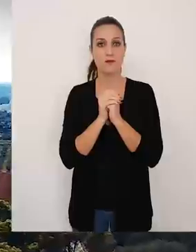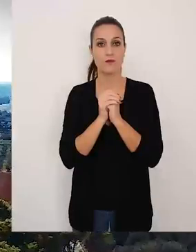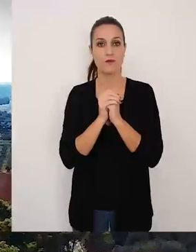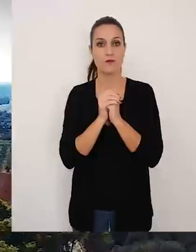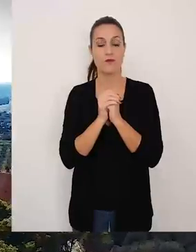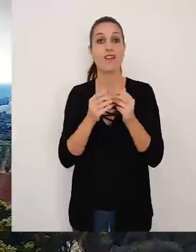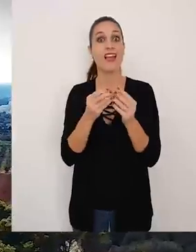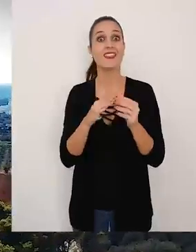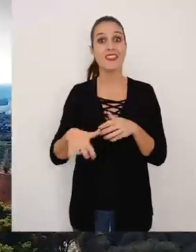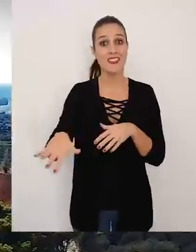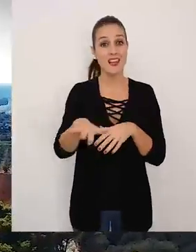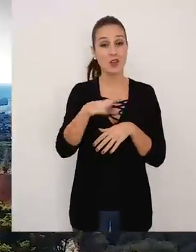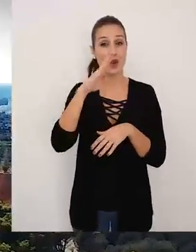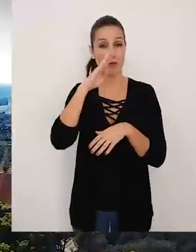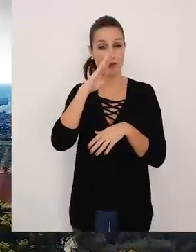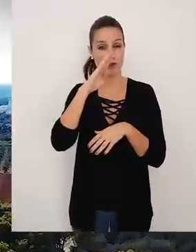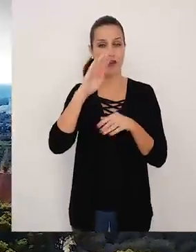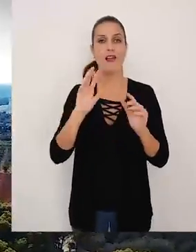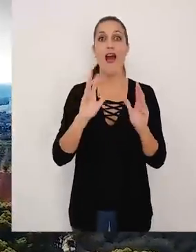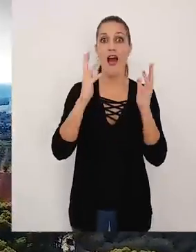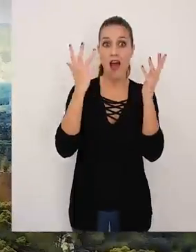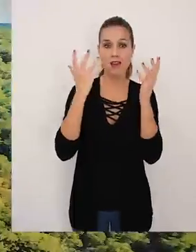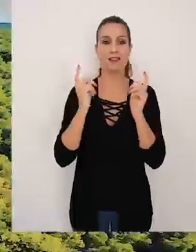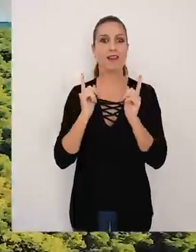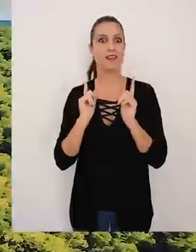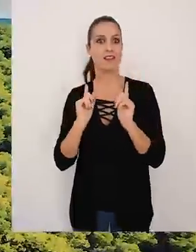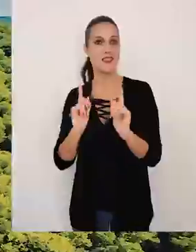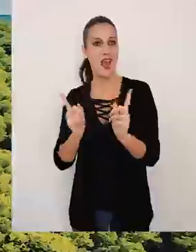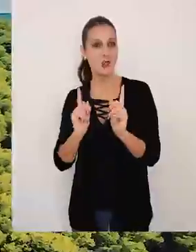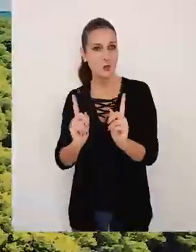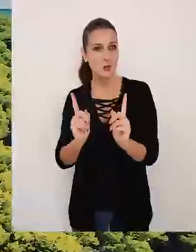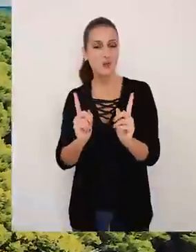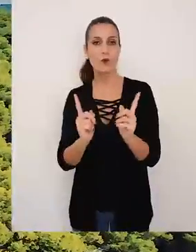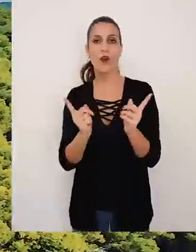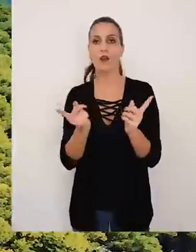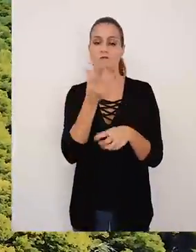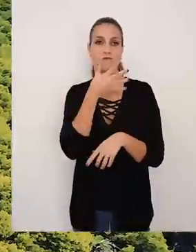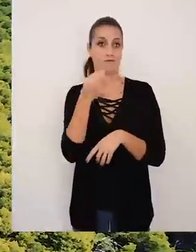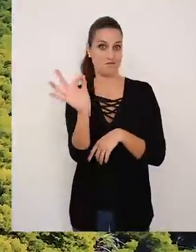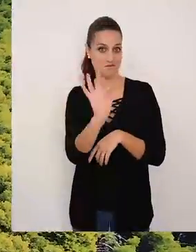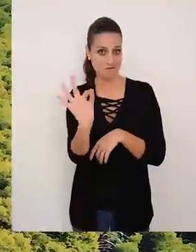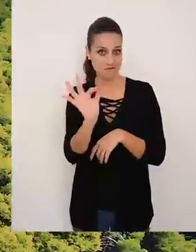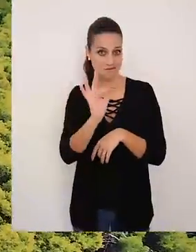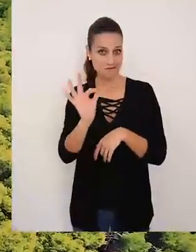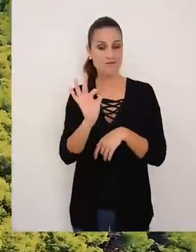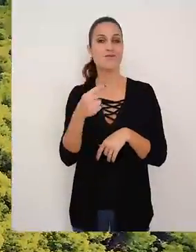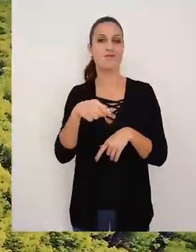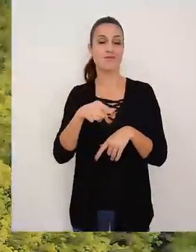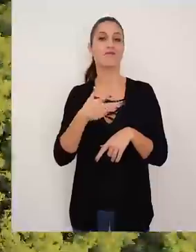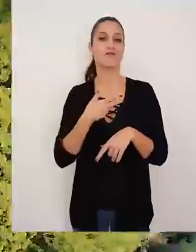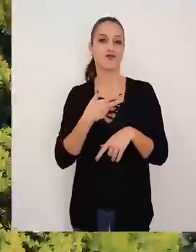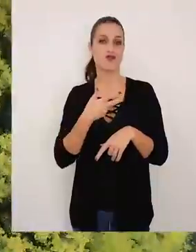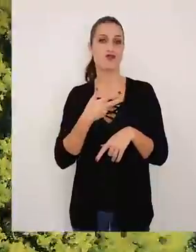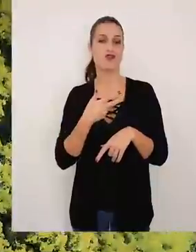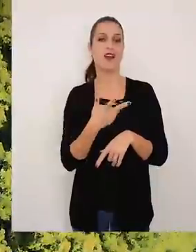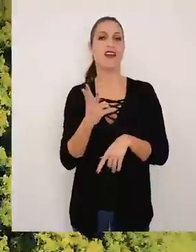Nel territorio di Poggiardo, l'arte si sposa con la natura in modo armonico e piacevole, a testimonianza di una ricchezza